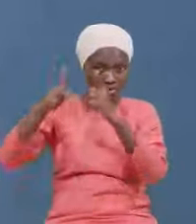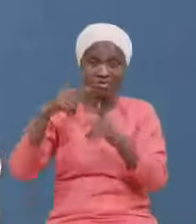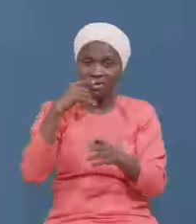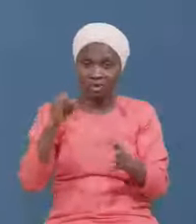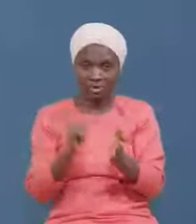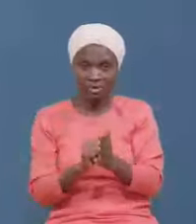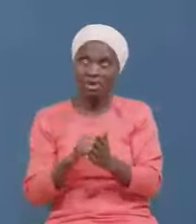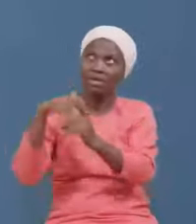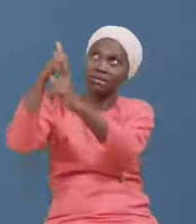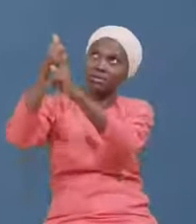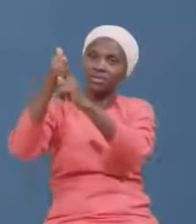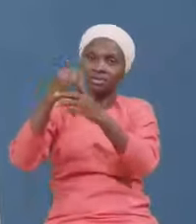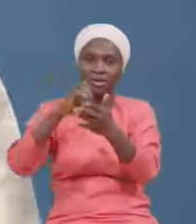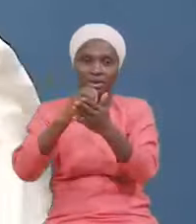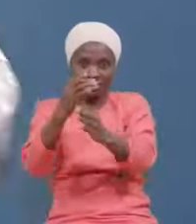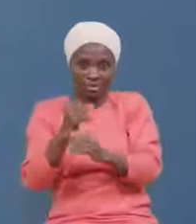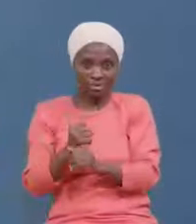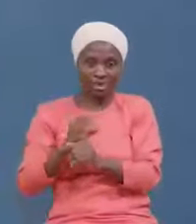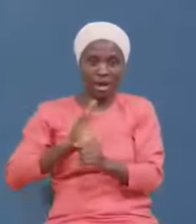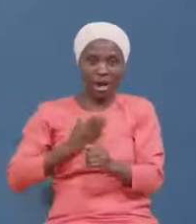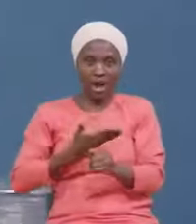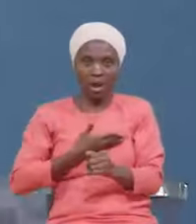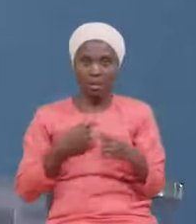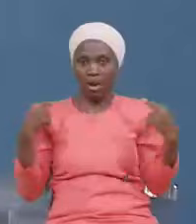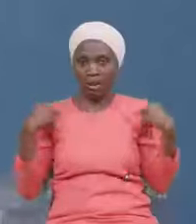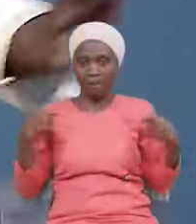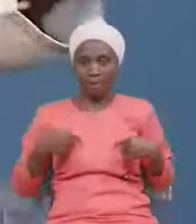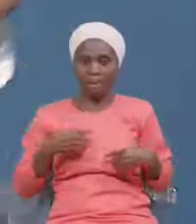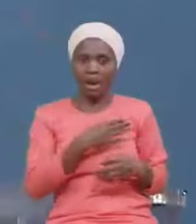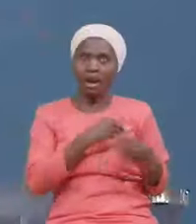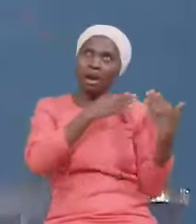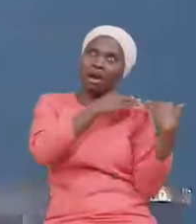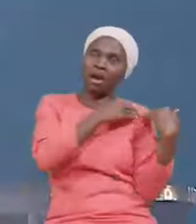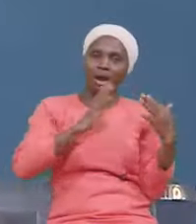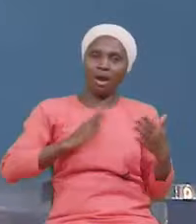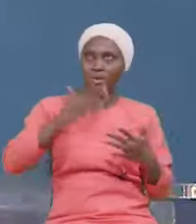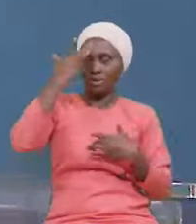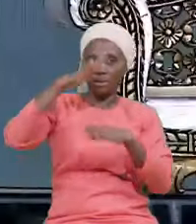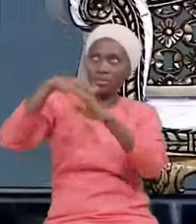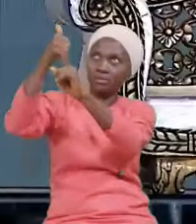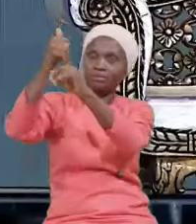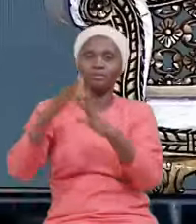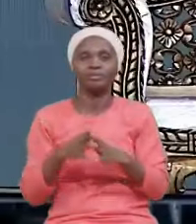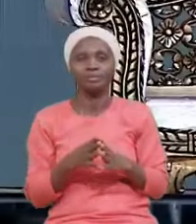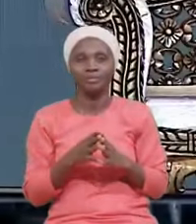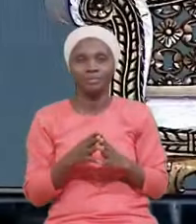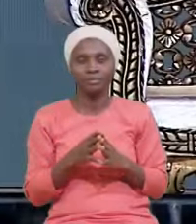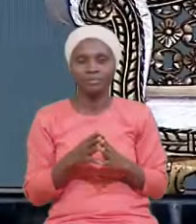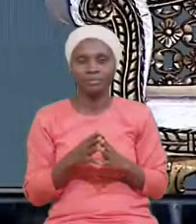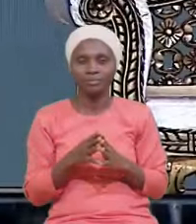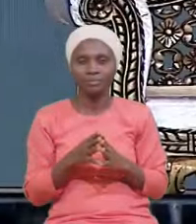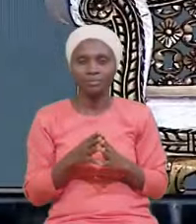himself took our infirmities and bare our sicknesses. 17వ వచనాన్ని మనం